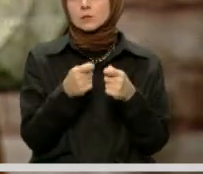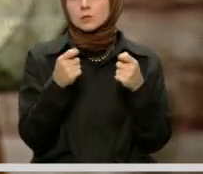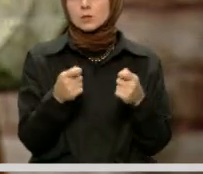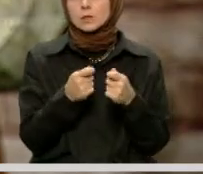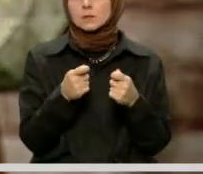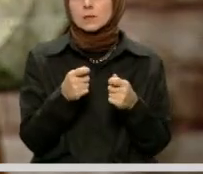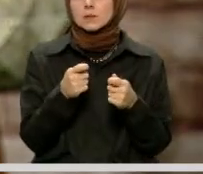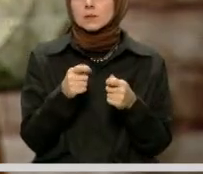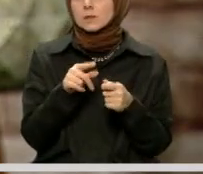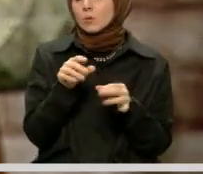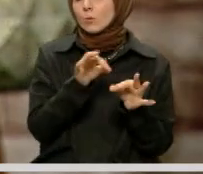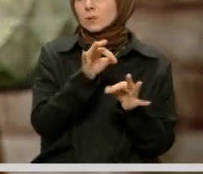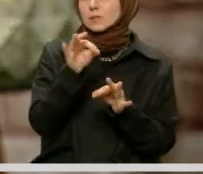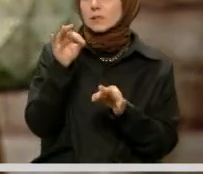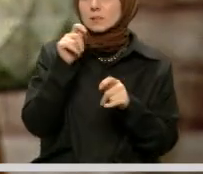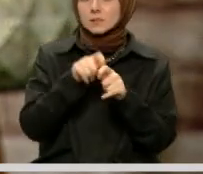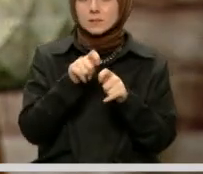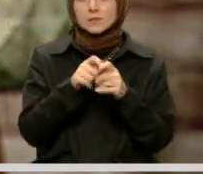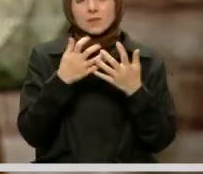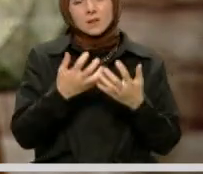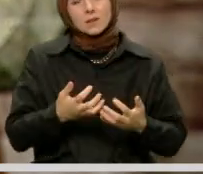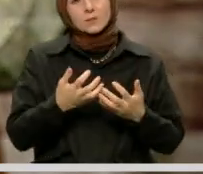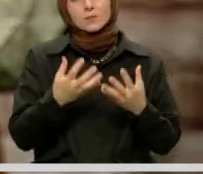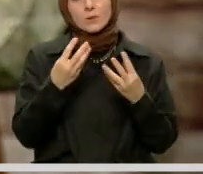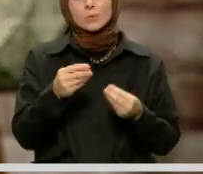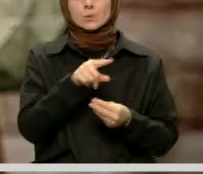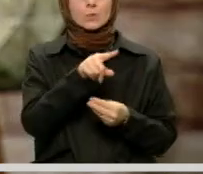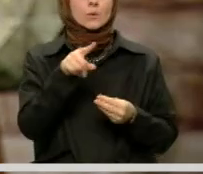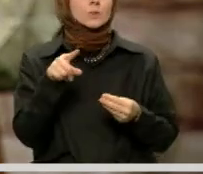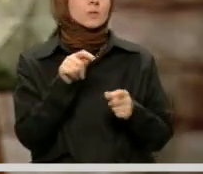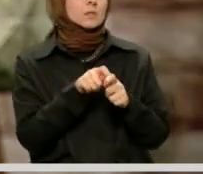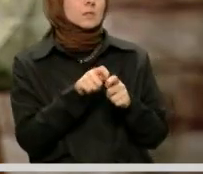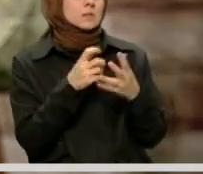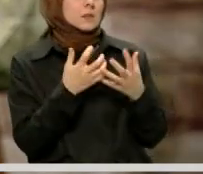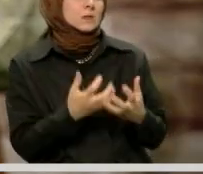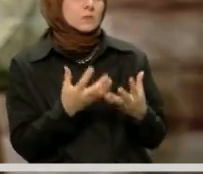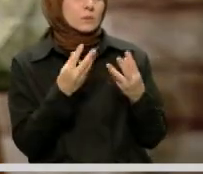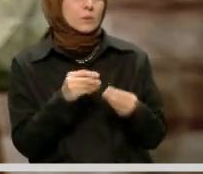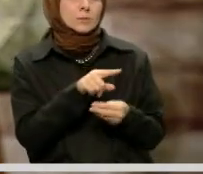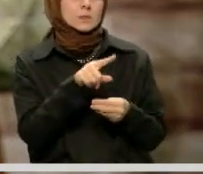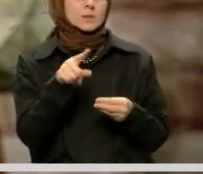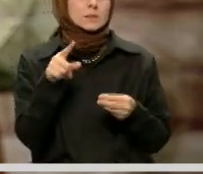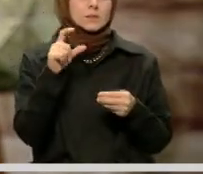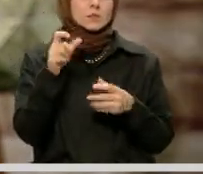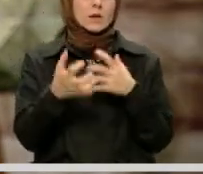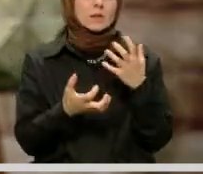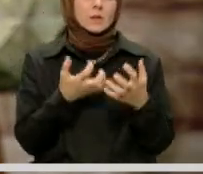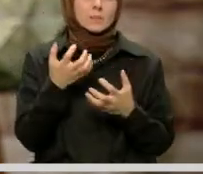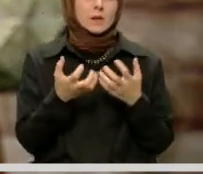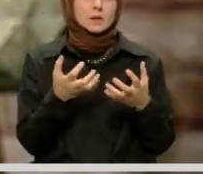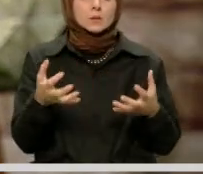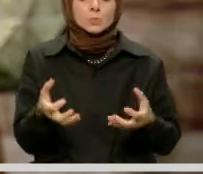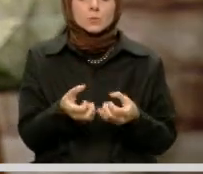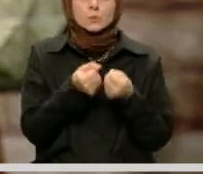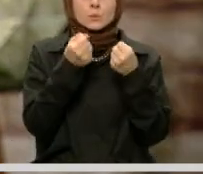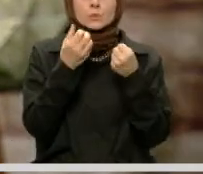yükünü hafifletin. Onların iş yükünü hafifletmeniz sizin cehennemden azat oluşunuzdur. Bakın ben Ramazan'da